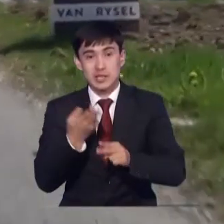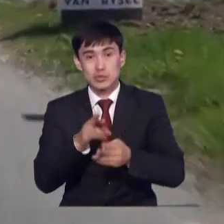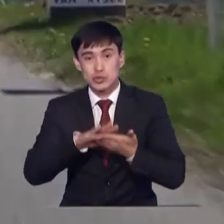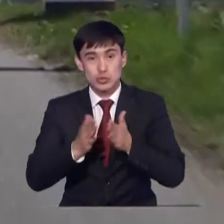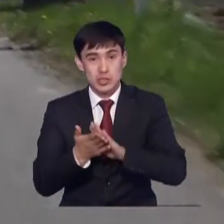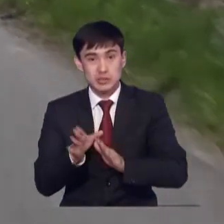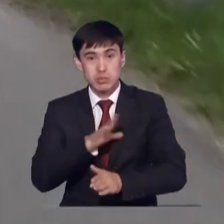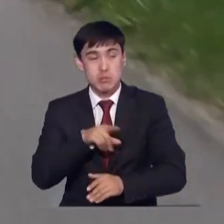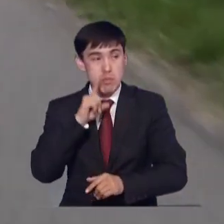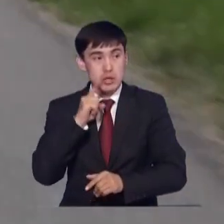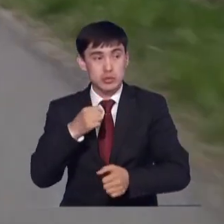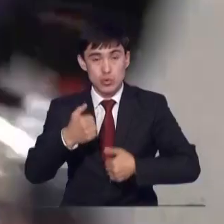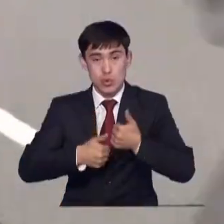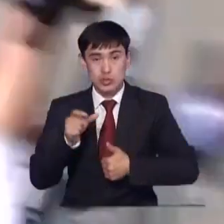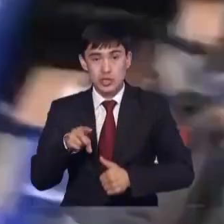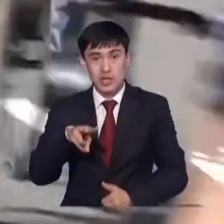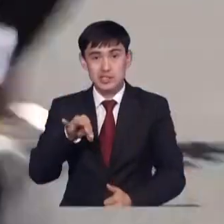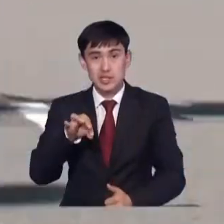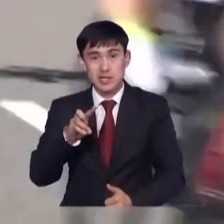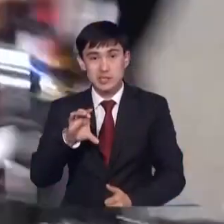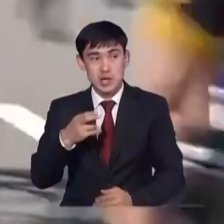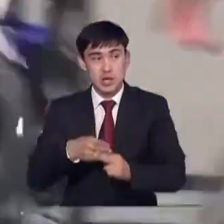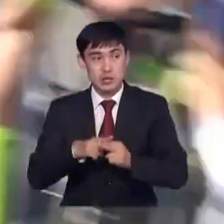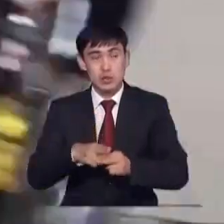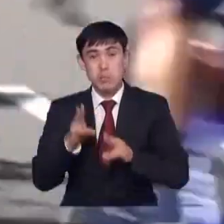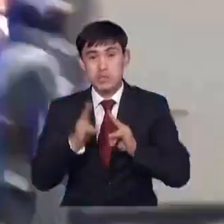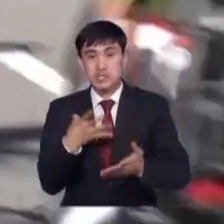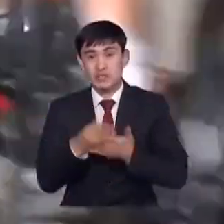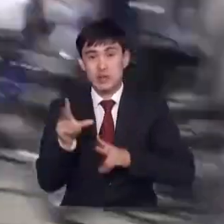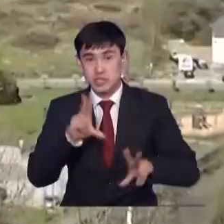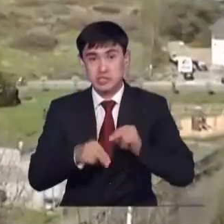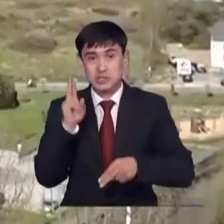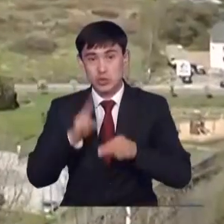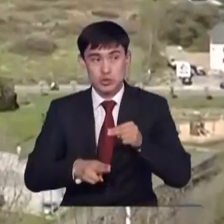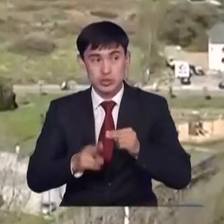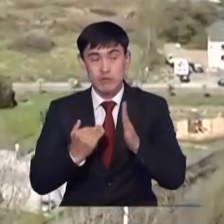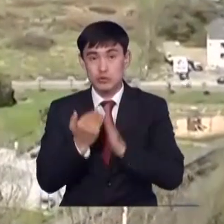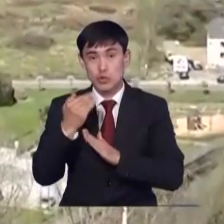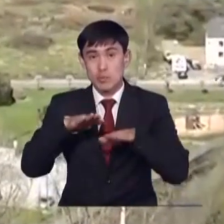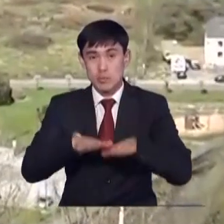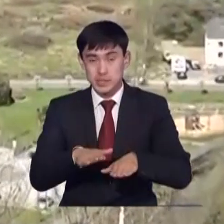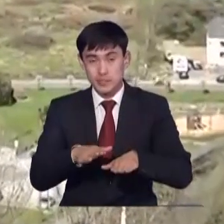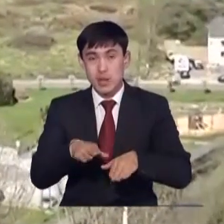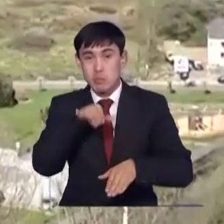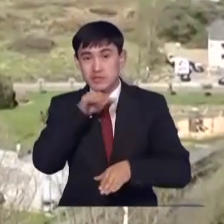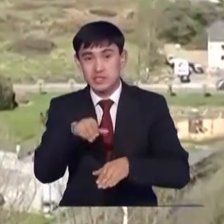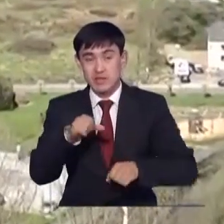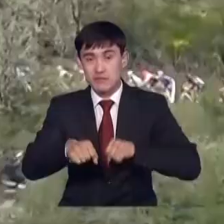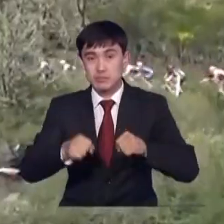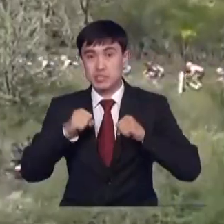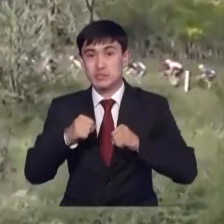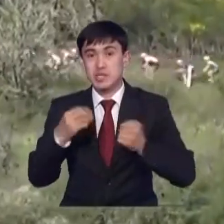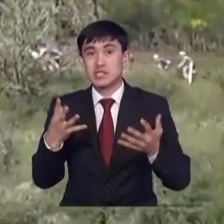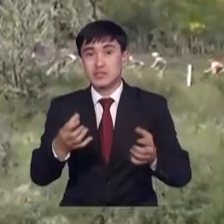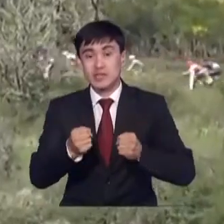эту ситуацию стал молодой гонщик Ларс денилс который пожертвовал своим шансом финишировать на высокой позиции профессиональный велосипедист